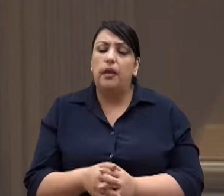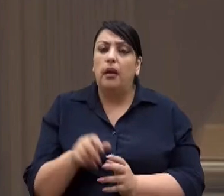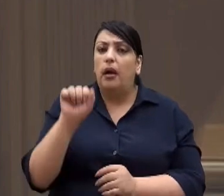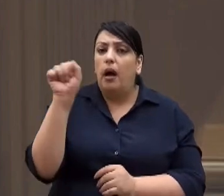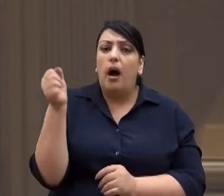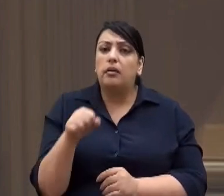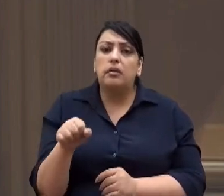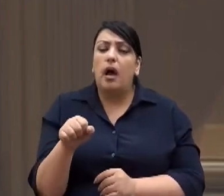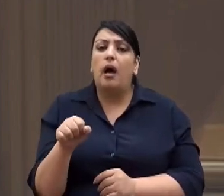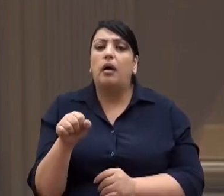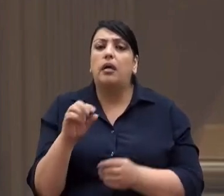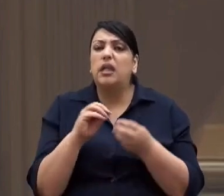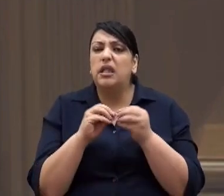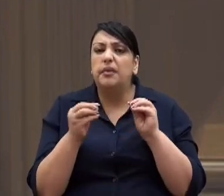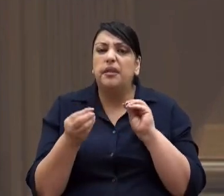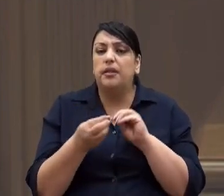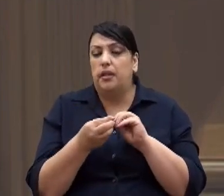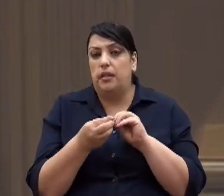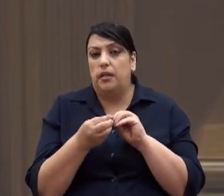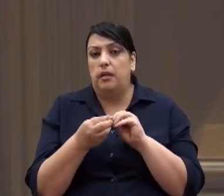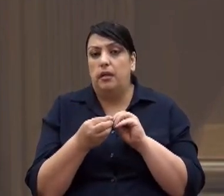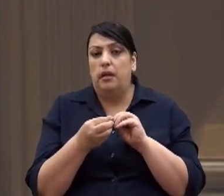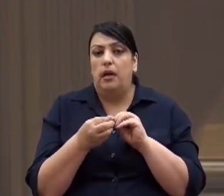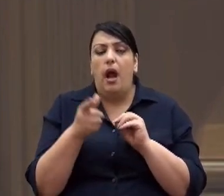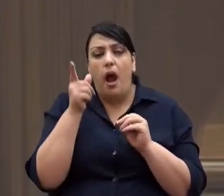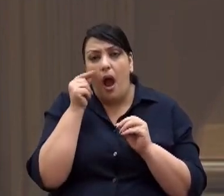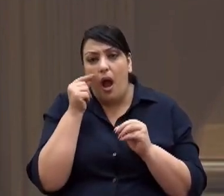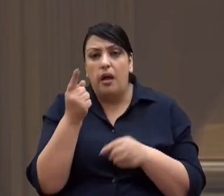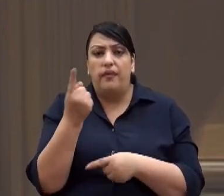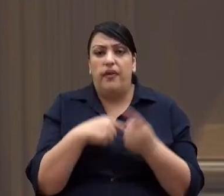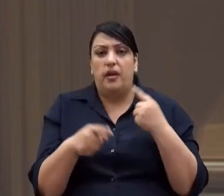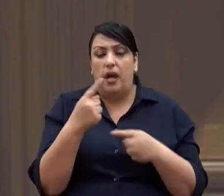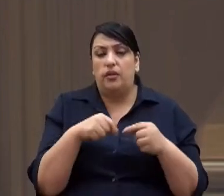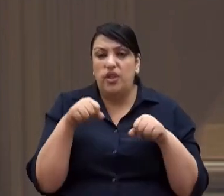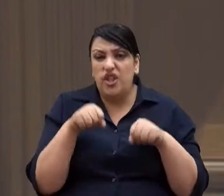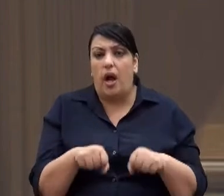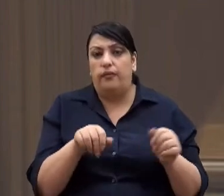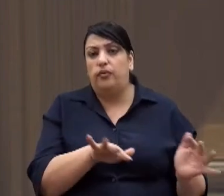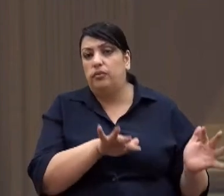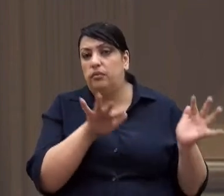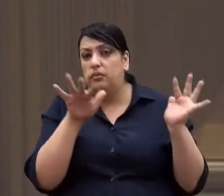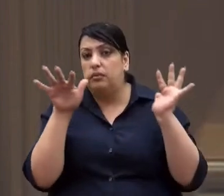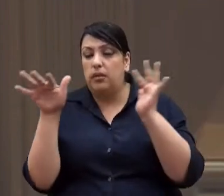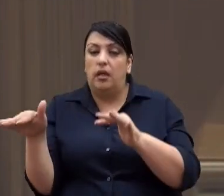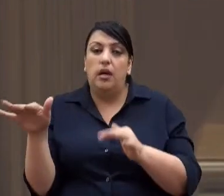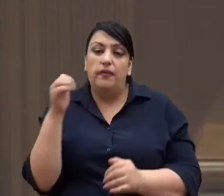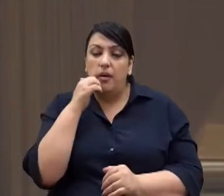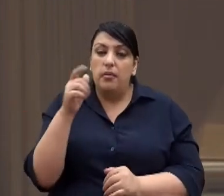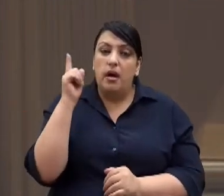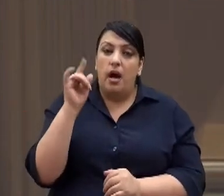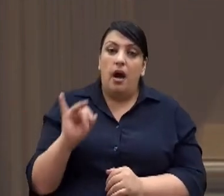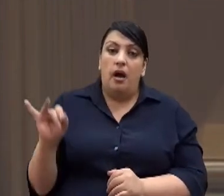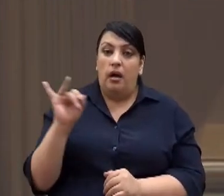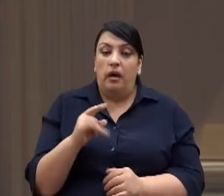Արցախի հիմնախնդիրը, հայերի վերադարձի իրավունքը Արցախ և պատմական հեռանկարում